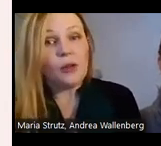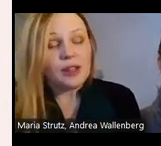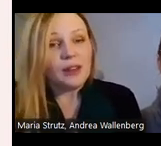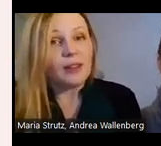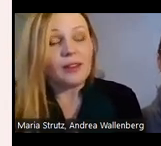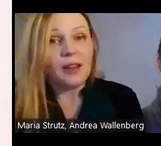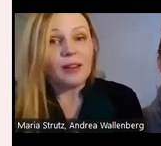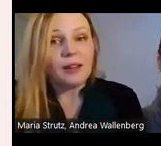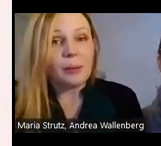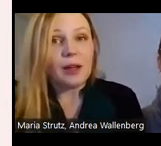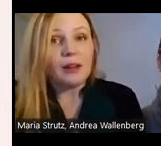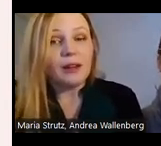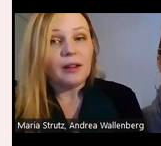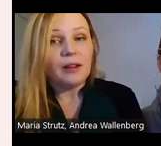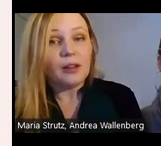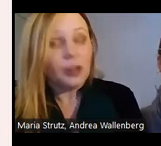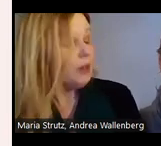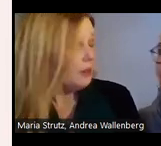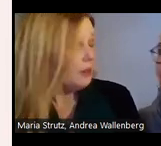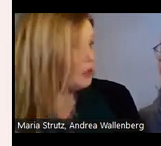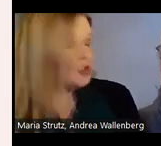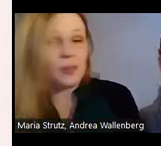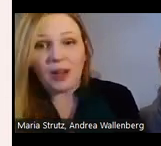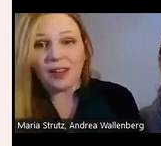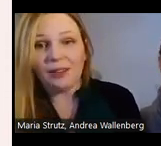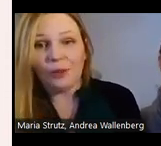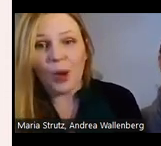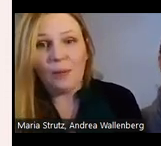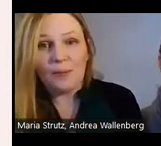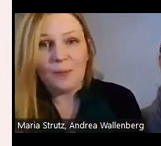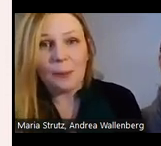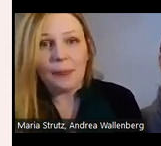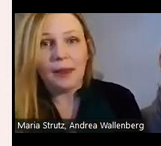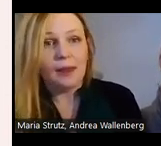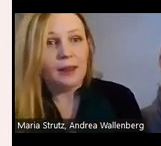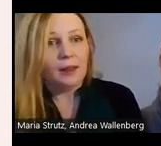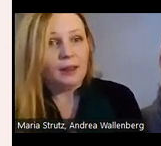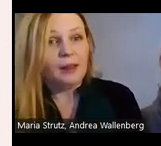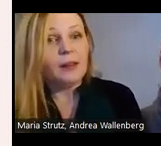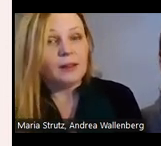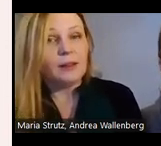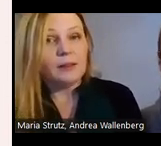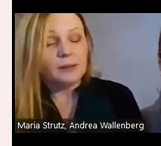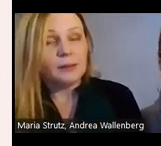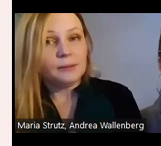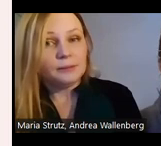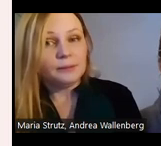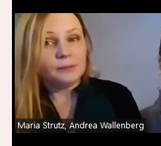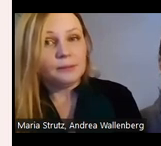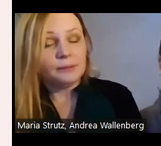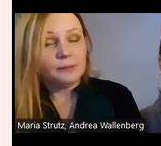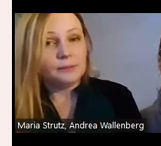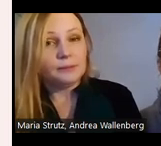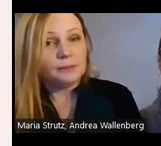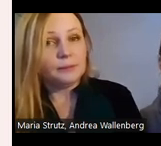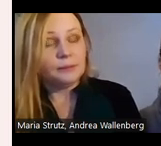inte så konstigt att det kan bli klurigt med språket på vägen. För många. Mm. Och att det kan ta olika lång tid, som sagt, för olika